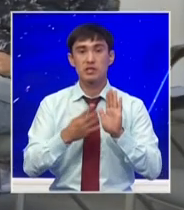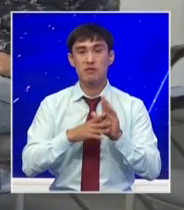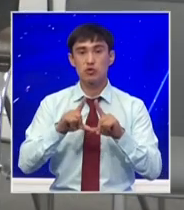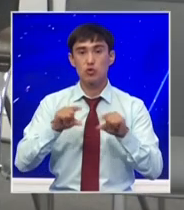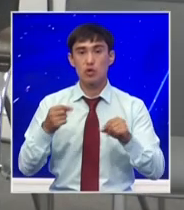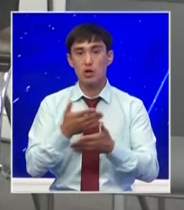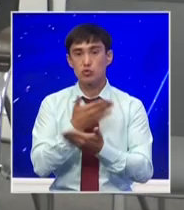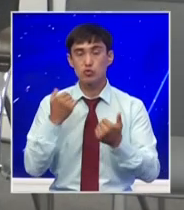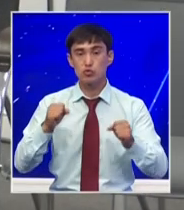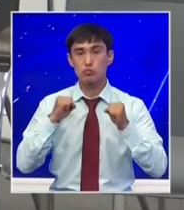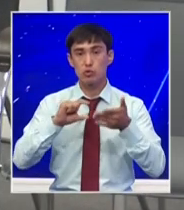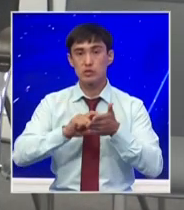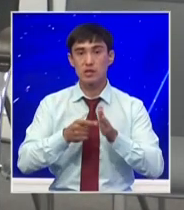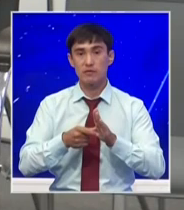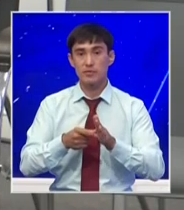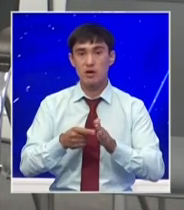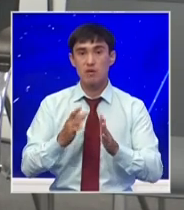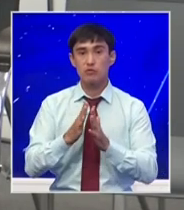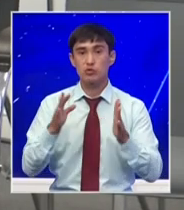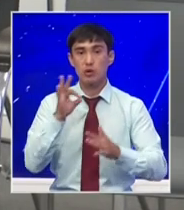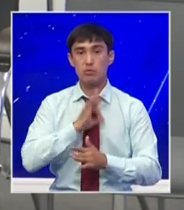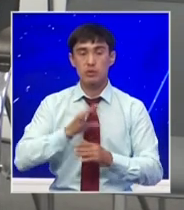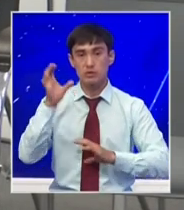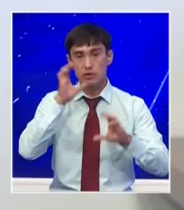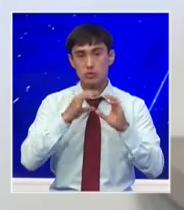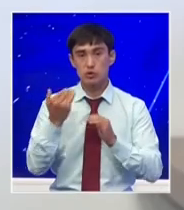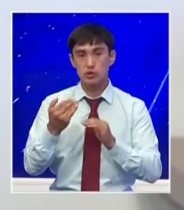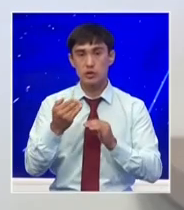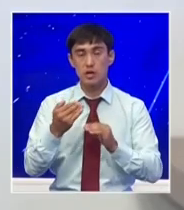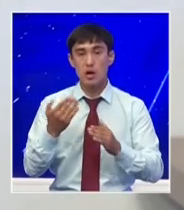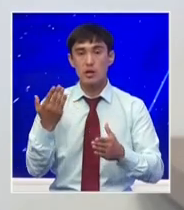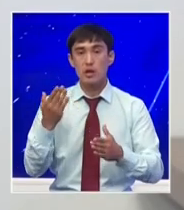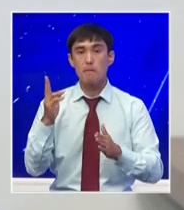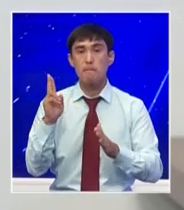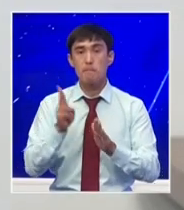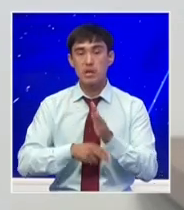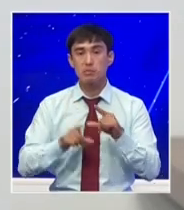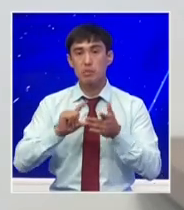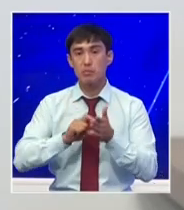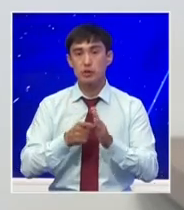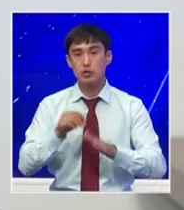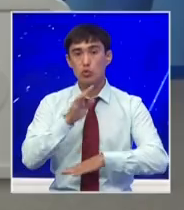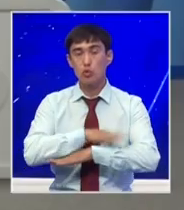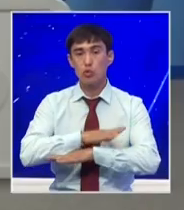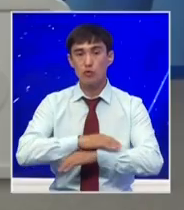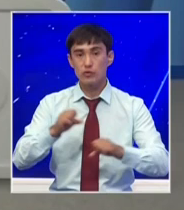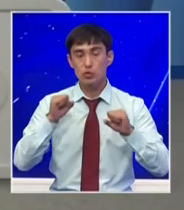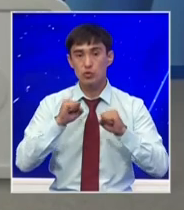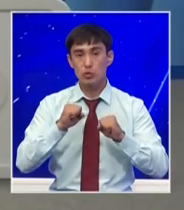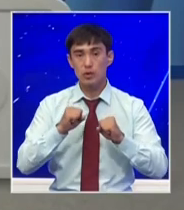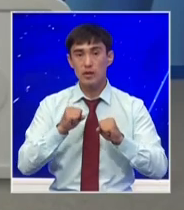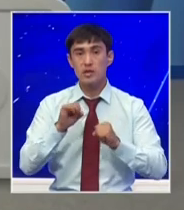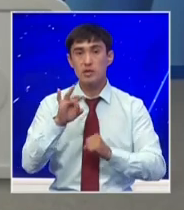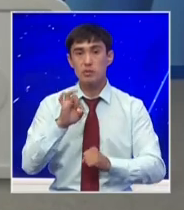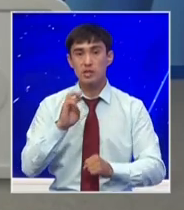школ, где отсутствуют спортзалы. Высокая доля образовательных учреждений без помещений для уроков физкультуры приходится